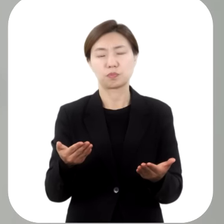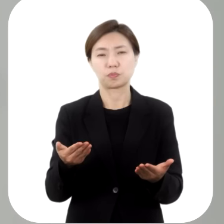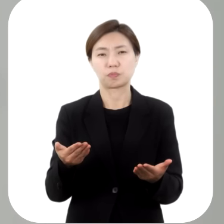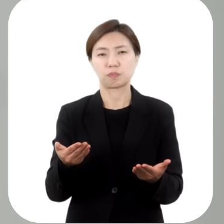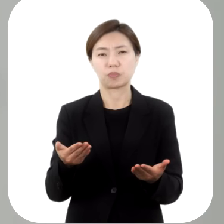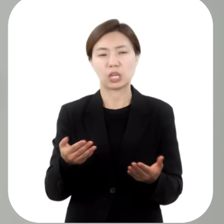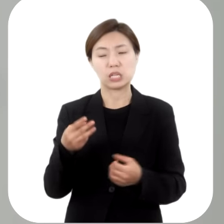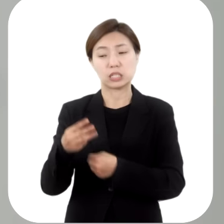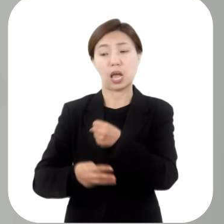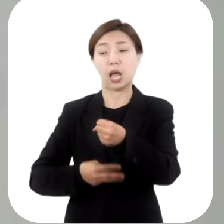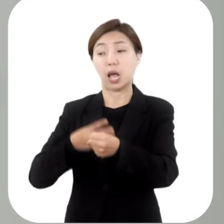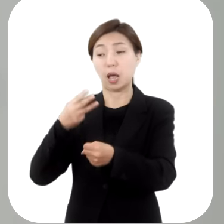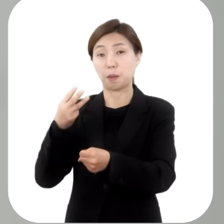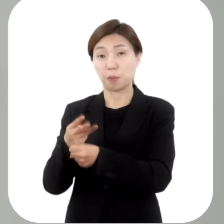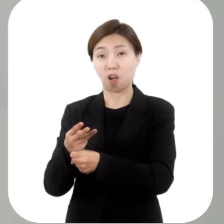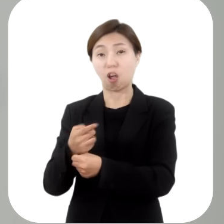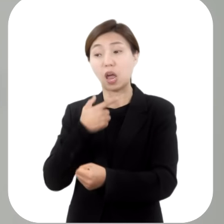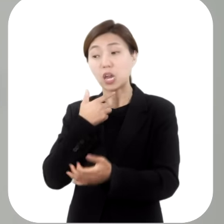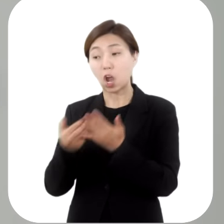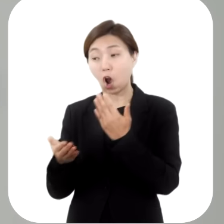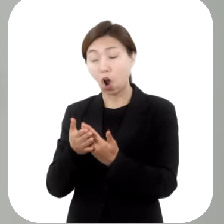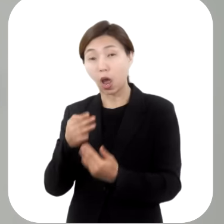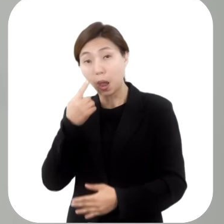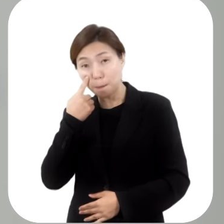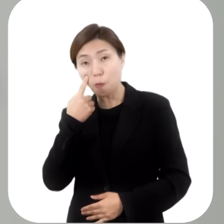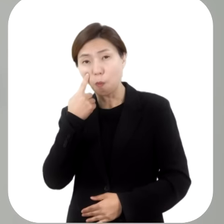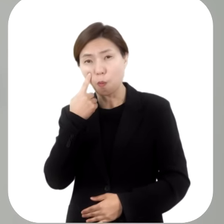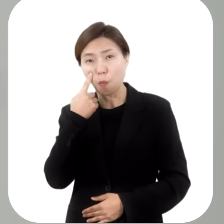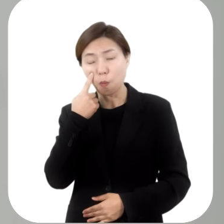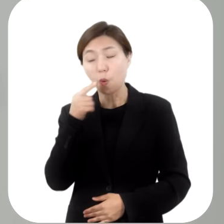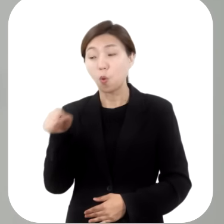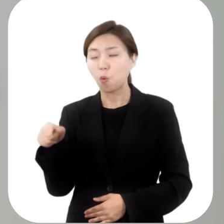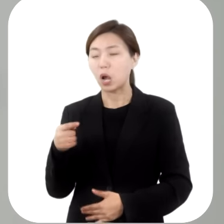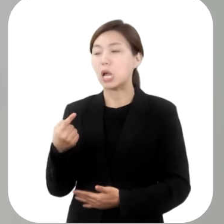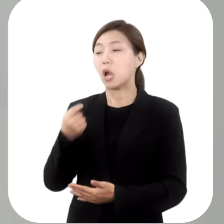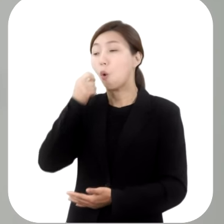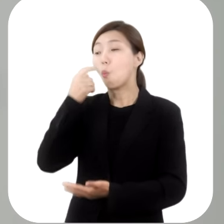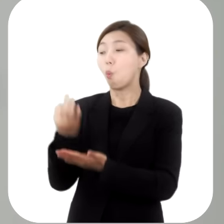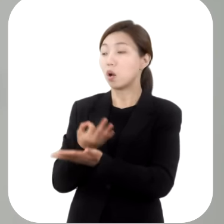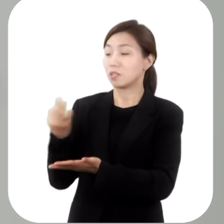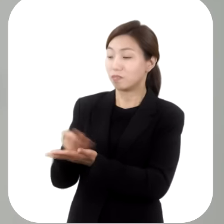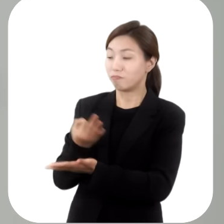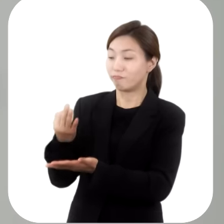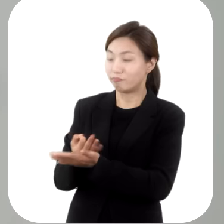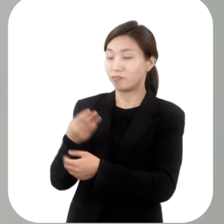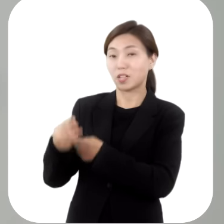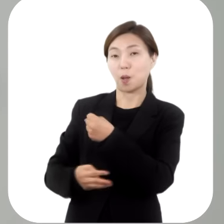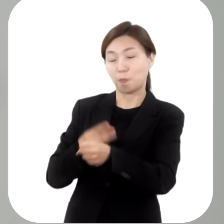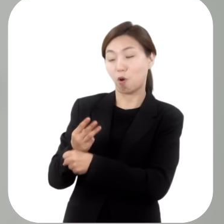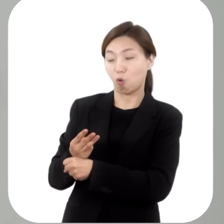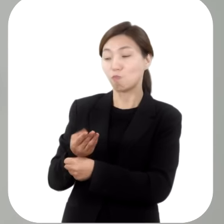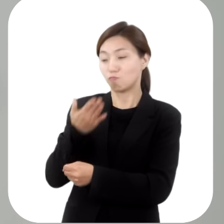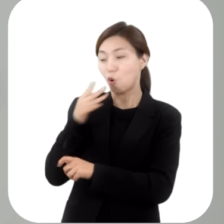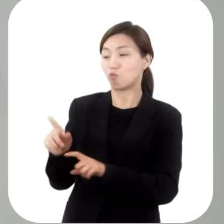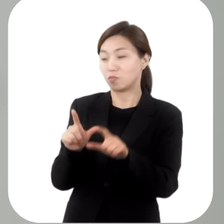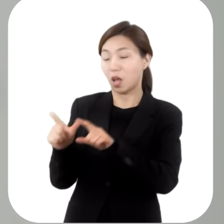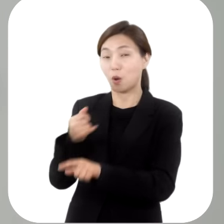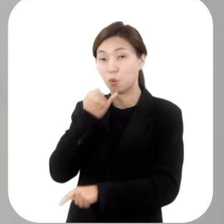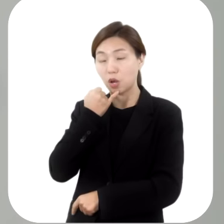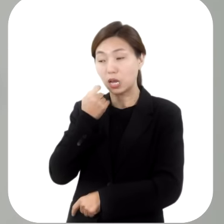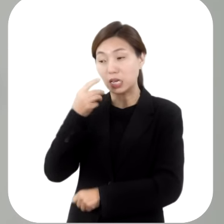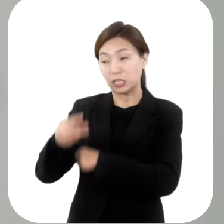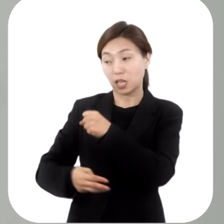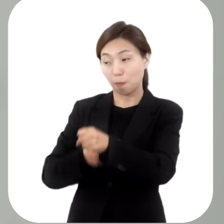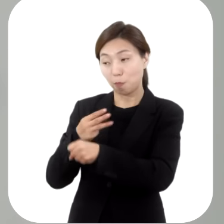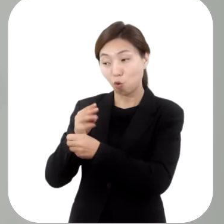일을 하게 되면 한 3년 일하게 되면 노동으로 일하니까 일단 월급을 받고 먹고 살고 한 3년 하다